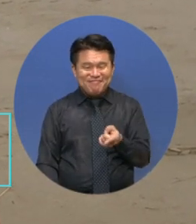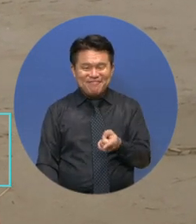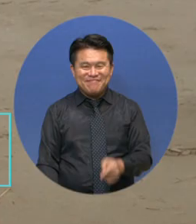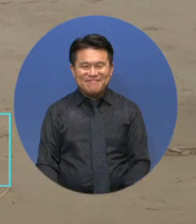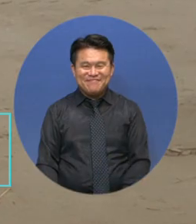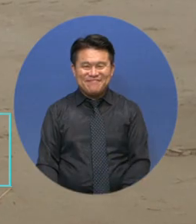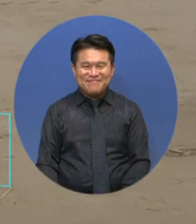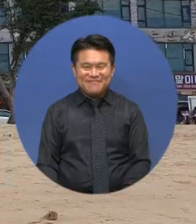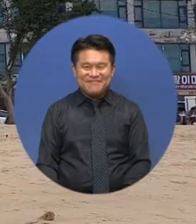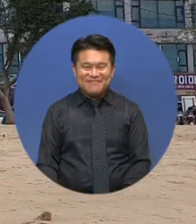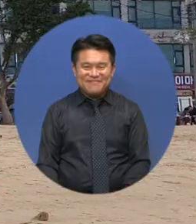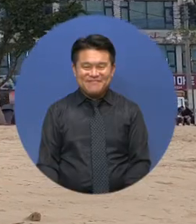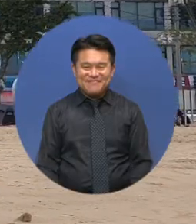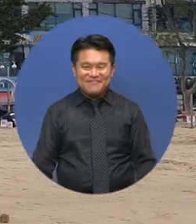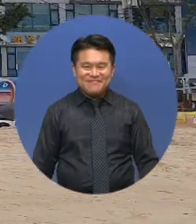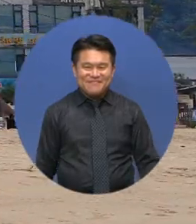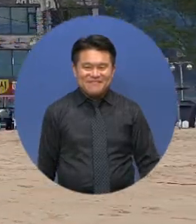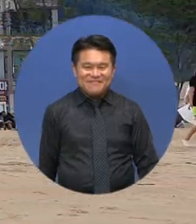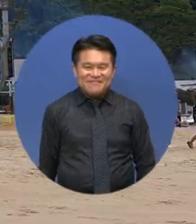나왔습니다.